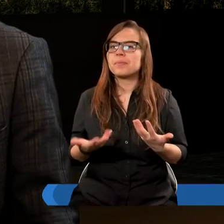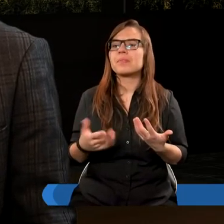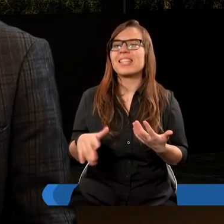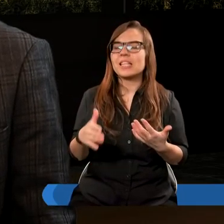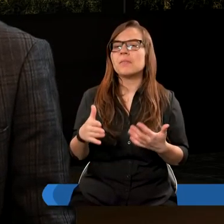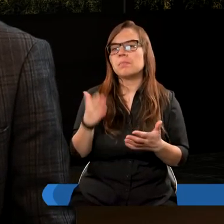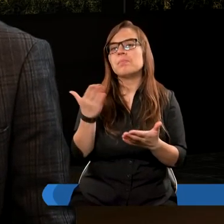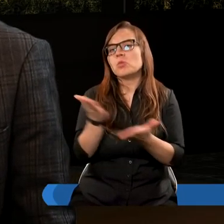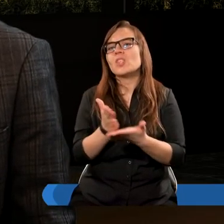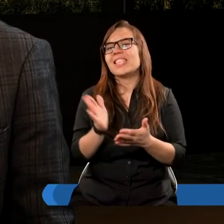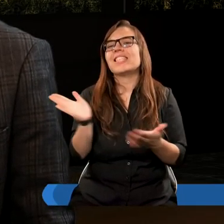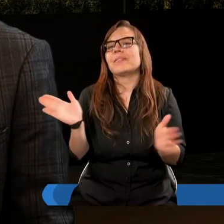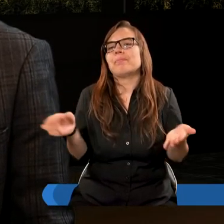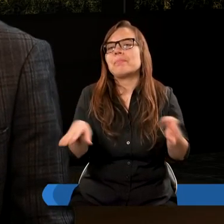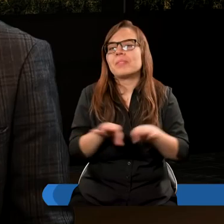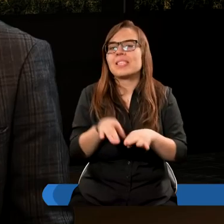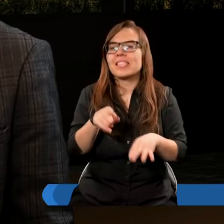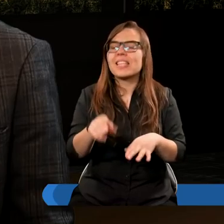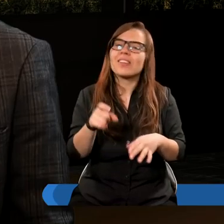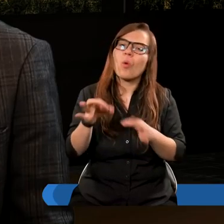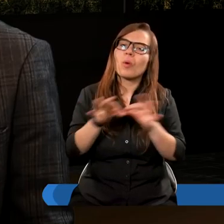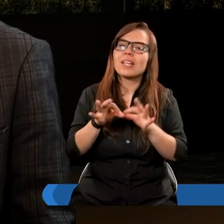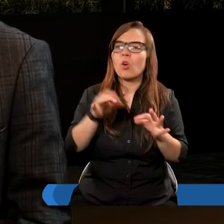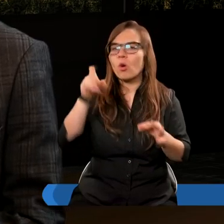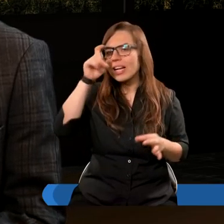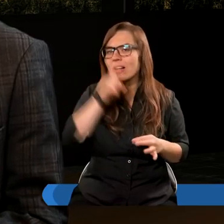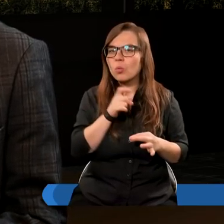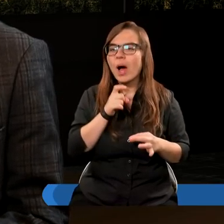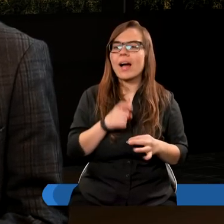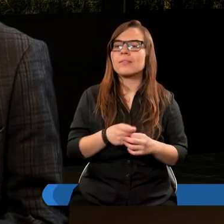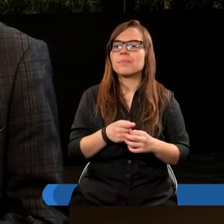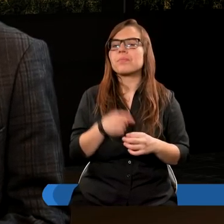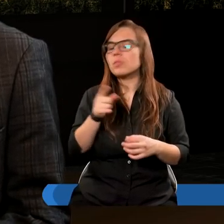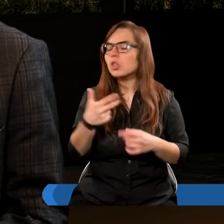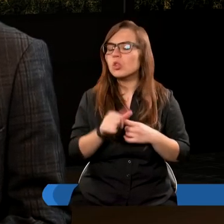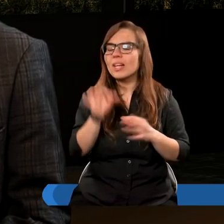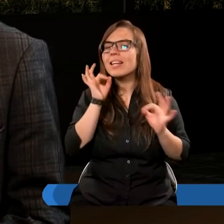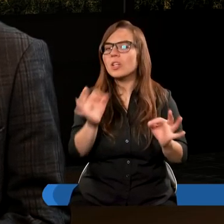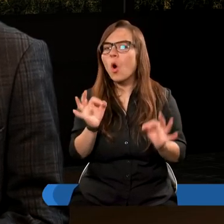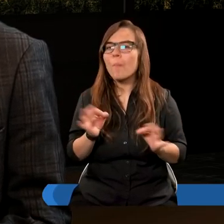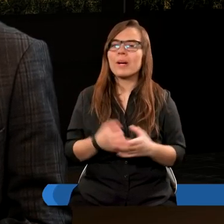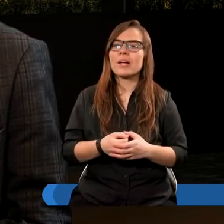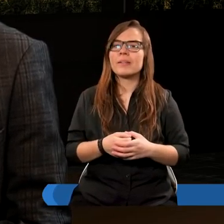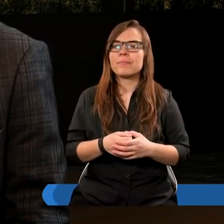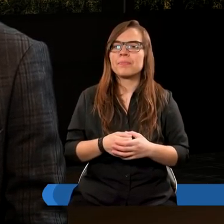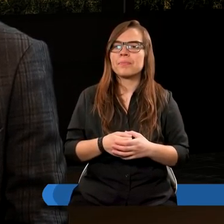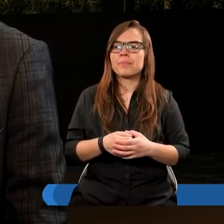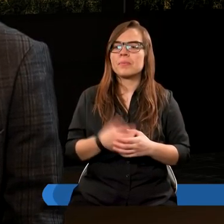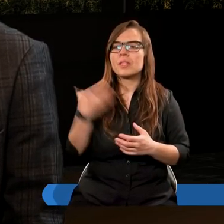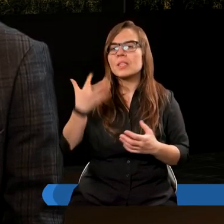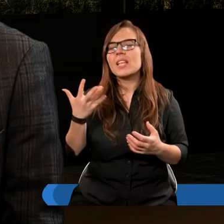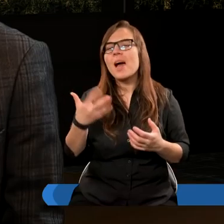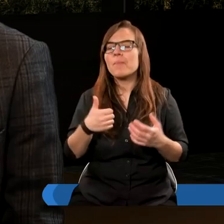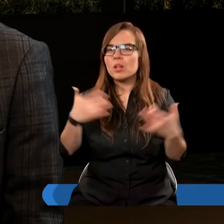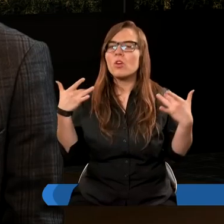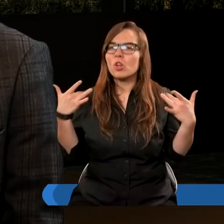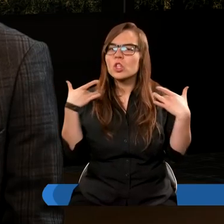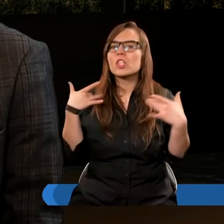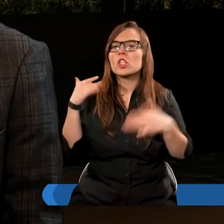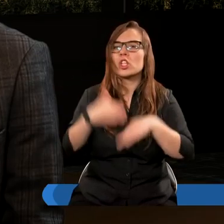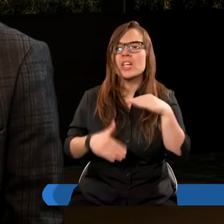zakończyć historię tego zła, jakie widzimy na tym świecie, no bo przecież wiemy, że to nie jest dobre, wiemy, że to musi się skończyć i chcemy, żeby to się kiedyś skończyło.